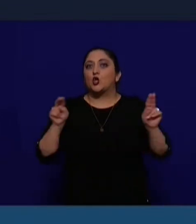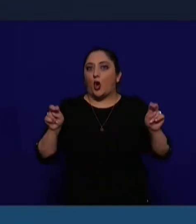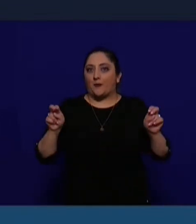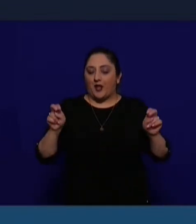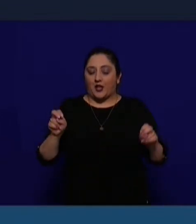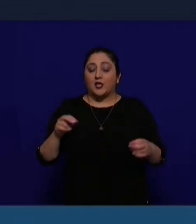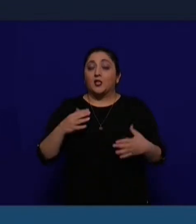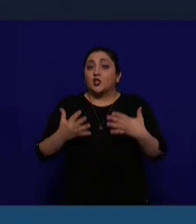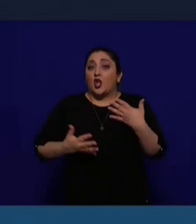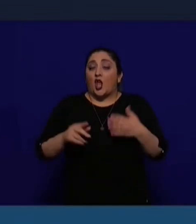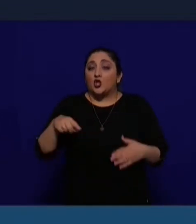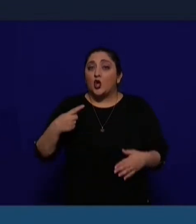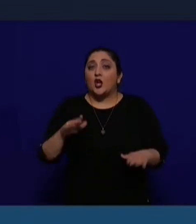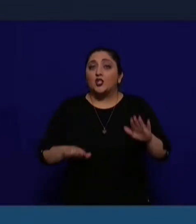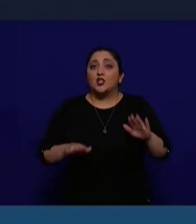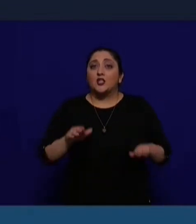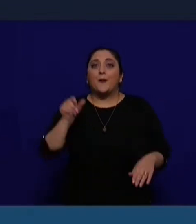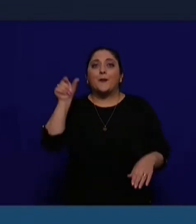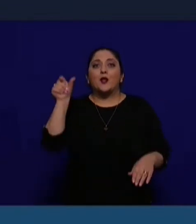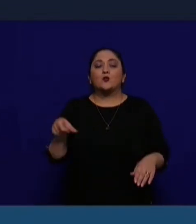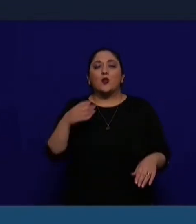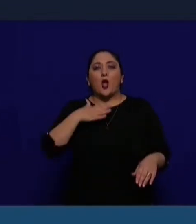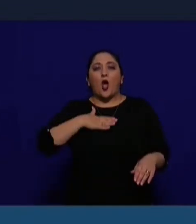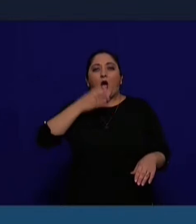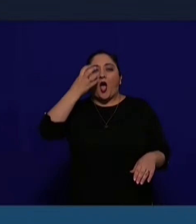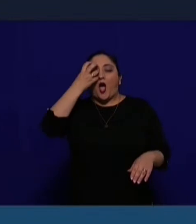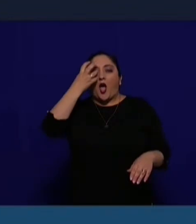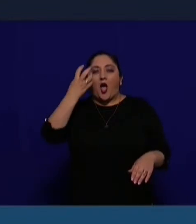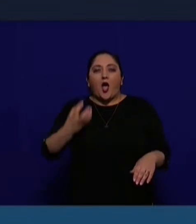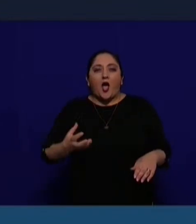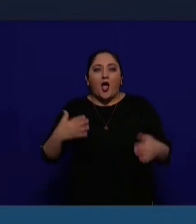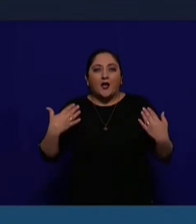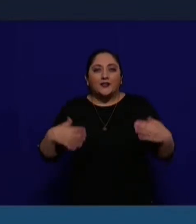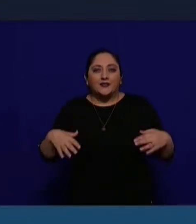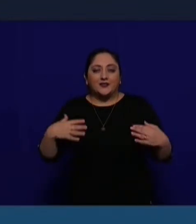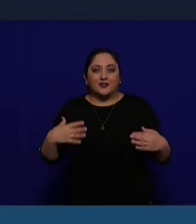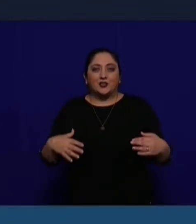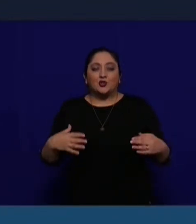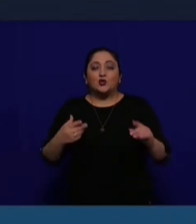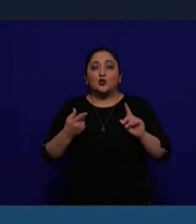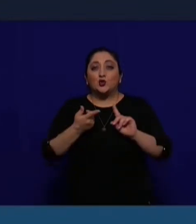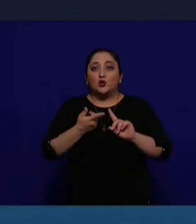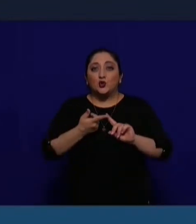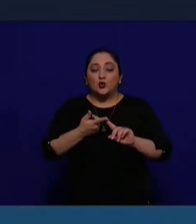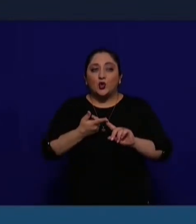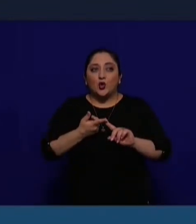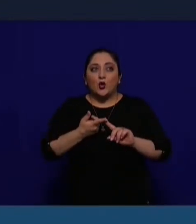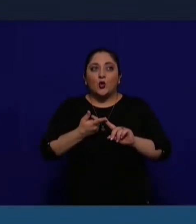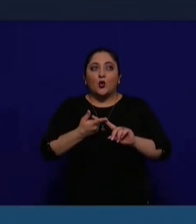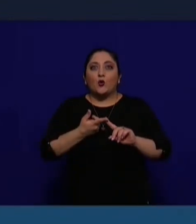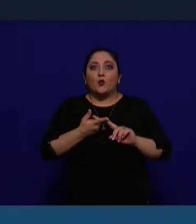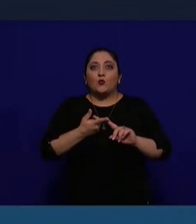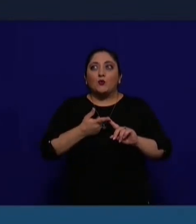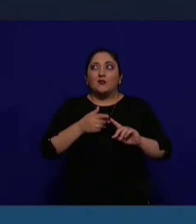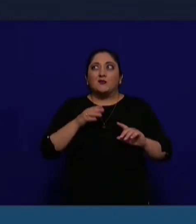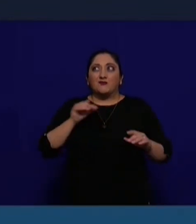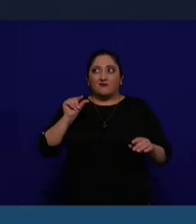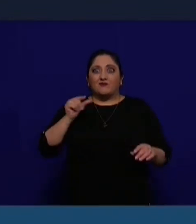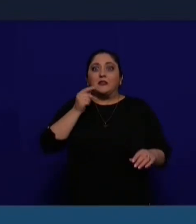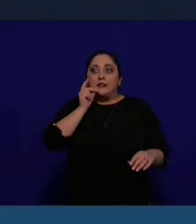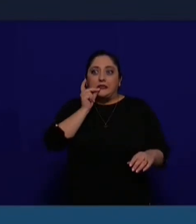oħrajn li qegħdin naraw persuna jħossu għajjien jew inkella persuna ikun qed iħossu li anke jista' jitlalu d-deni.